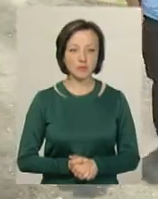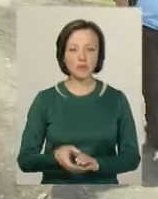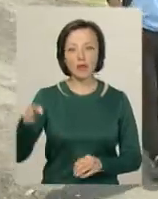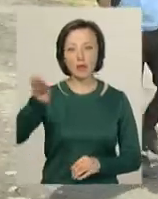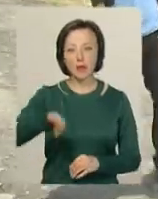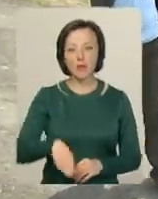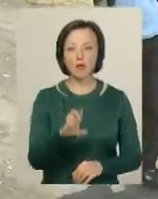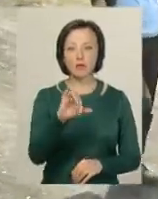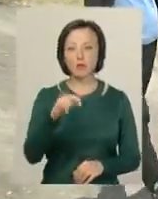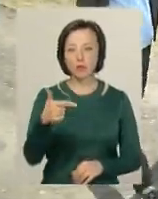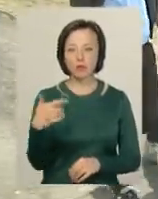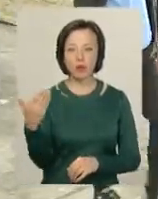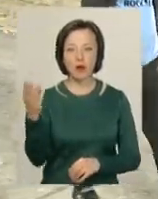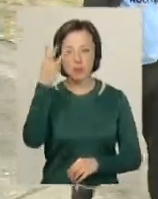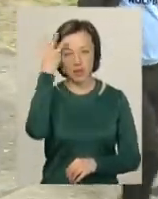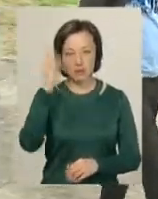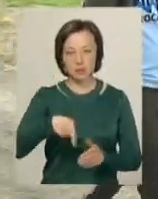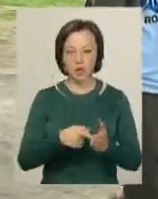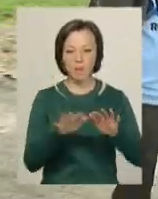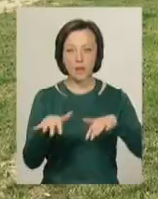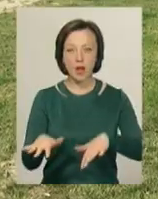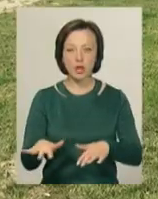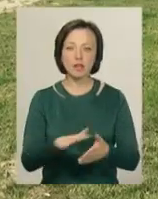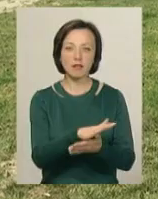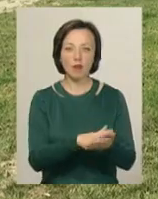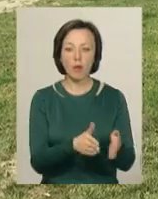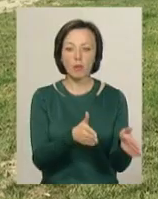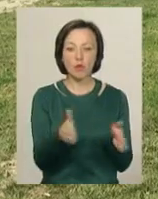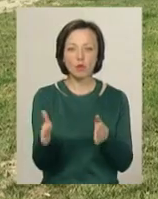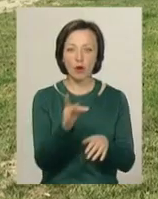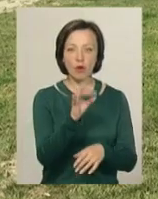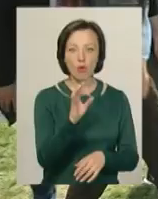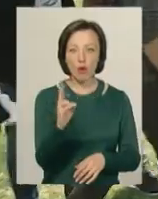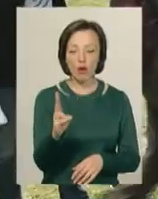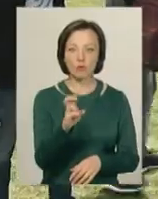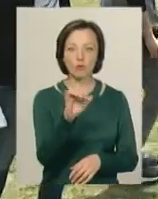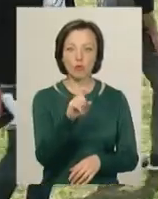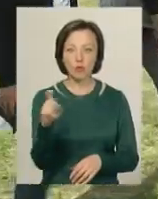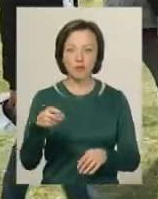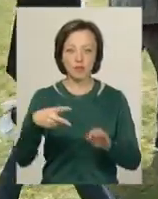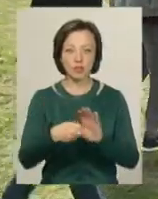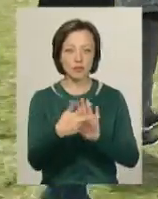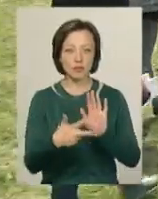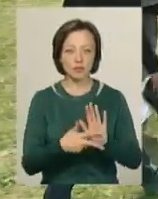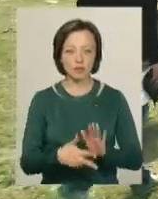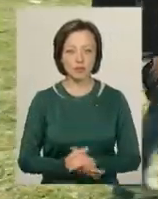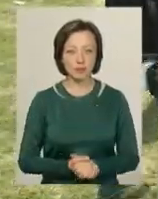березі Південного Бугу з боку Хмельницького міського пляжу тривають приготування до «Rock and Book 2018».